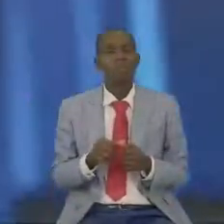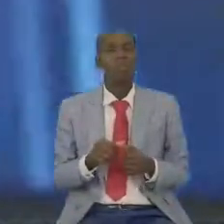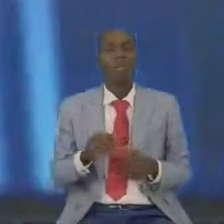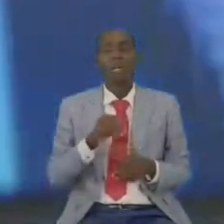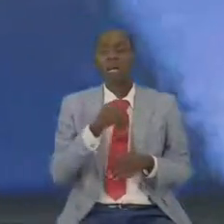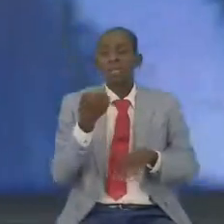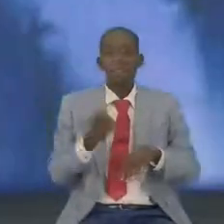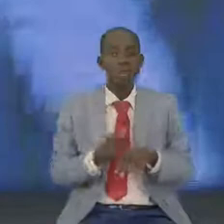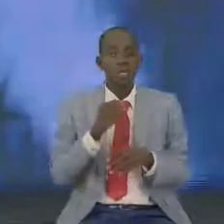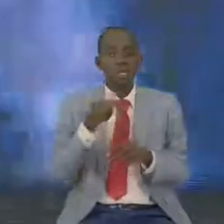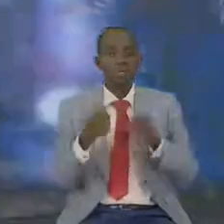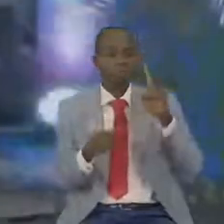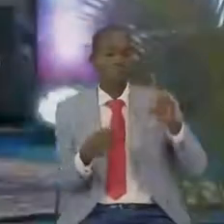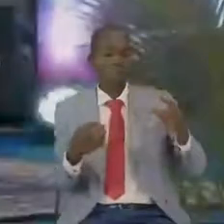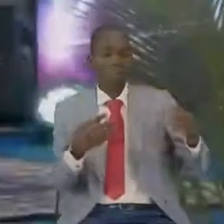murmure,